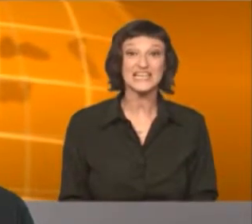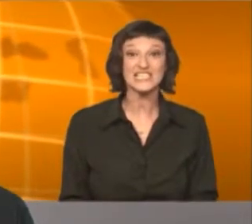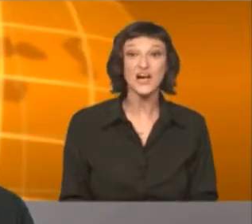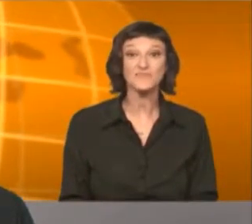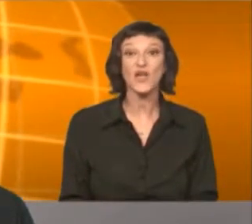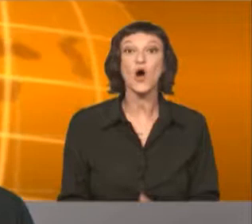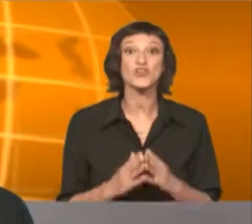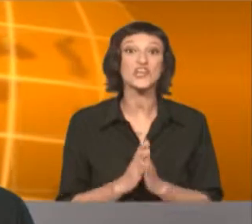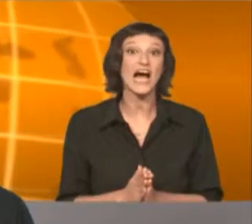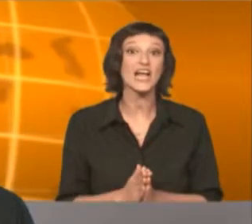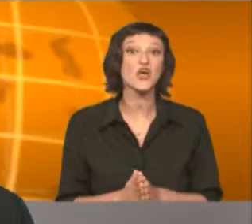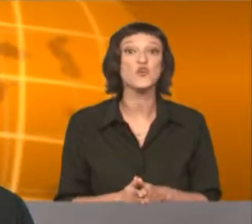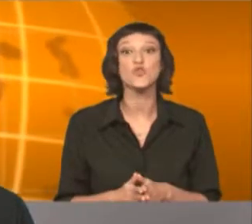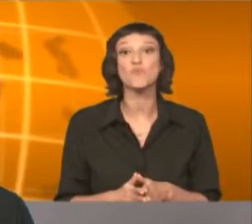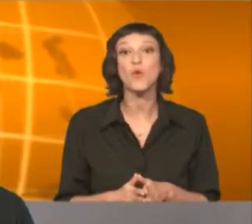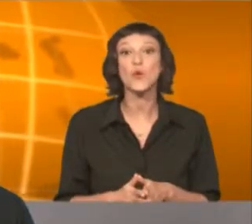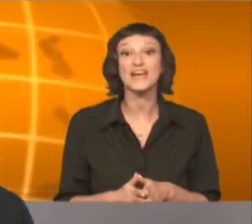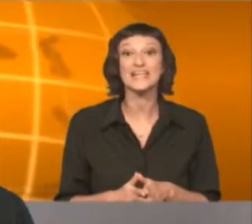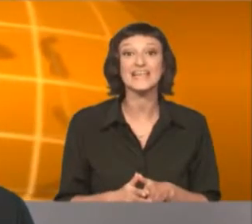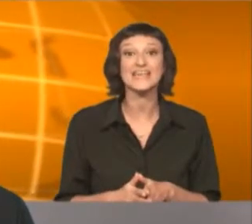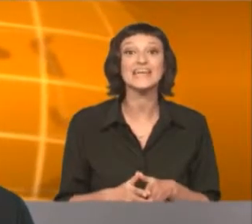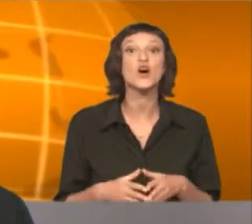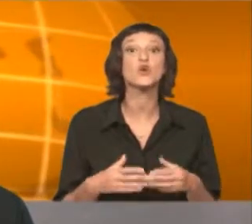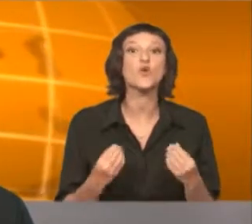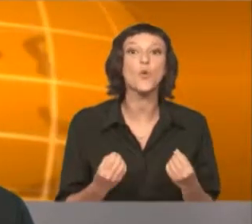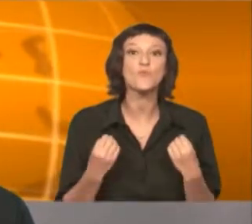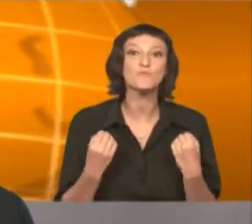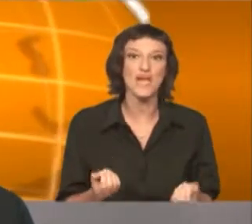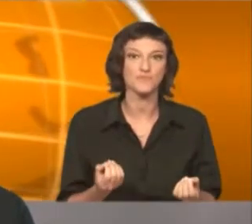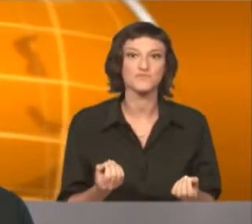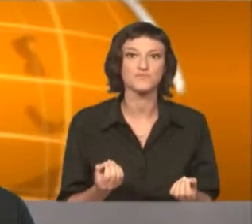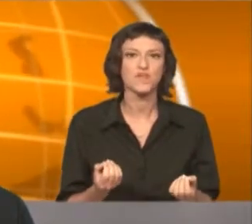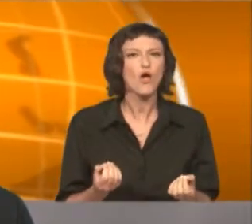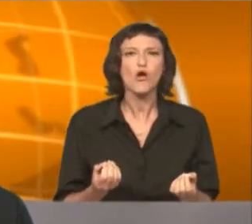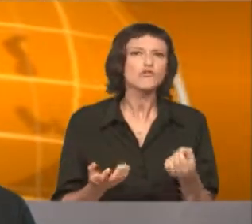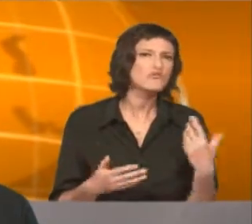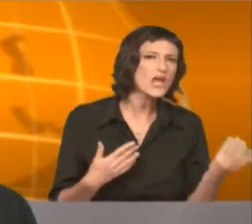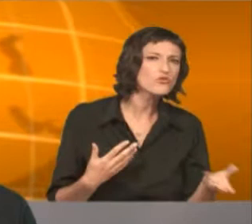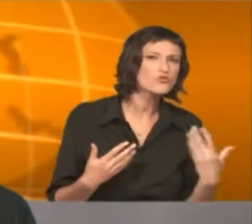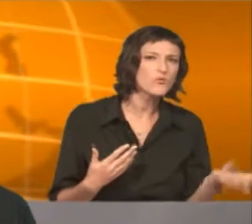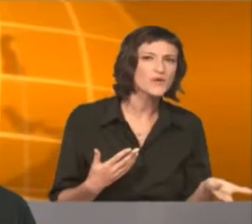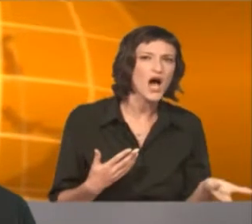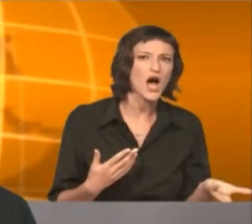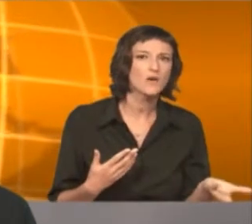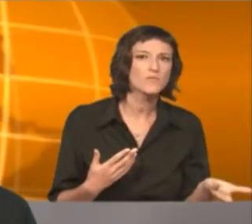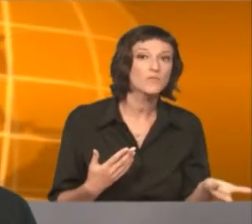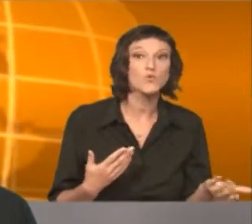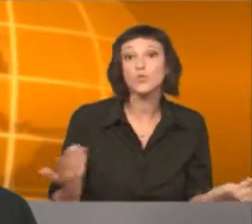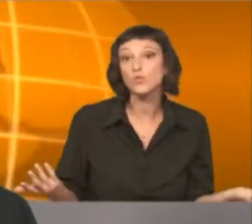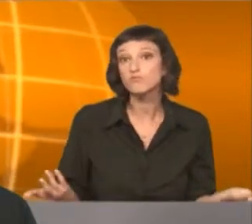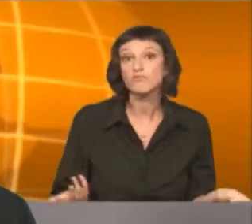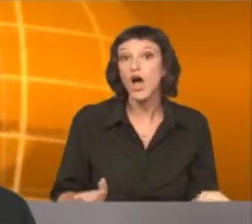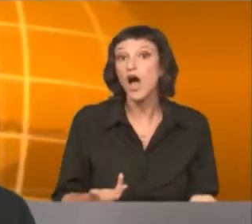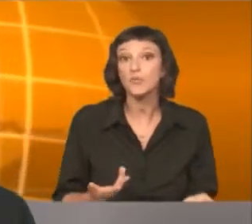Pour les achats, en général, le mot clé est combien. Cela coûte combien?